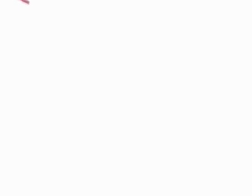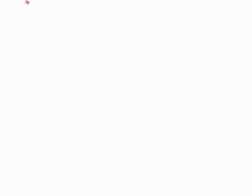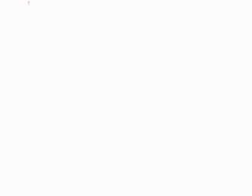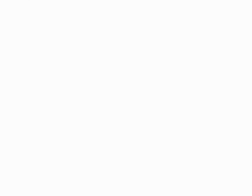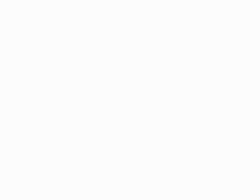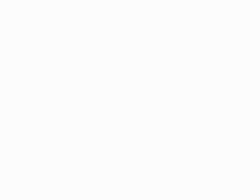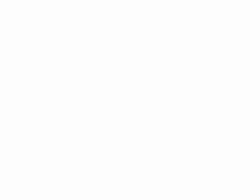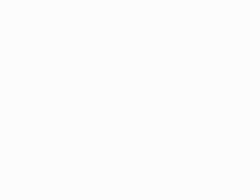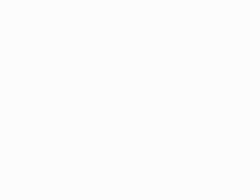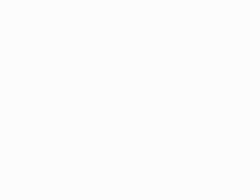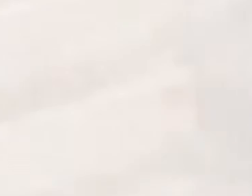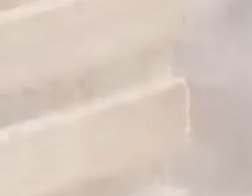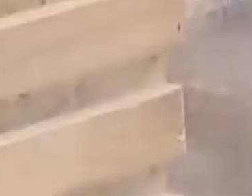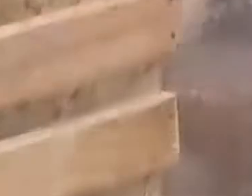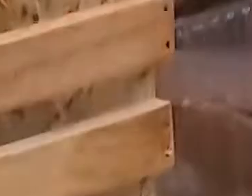KPM.